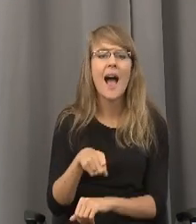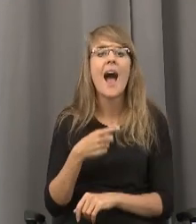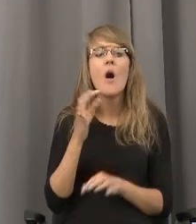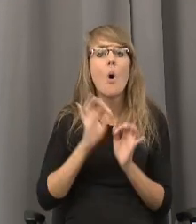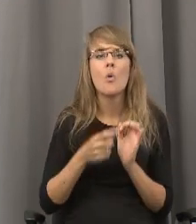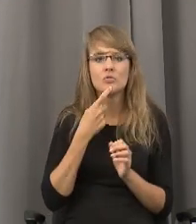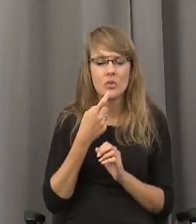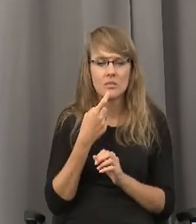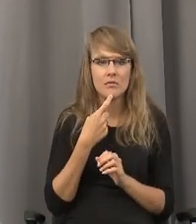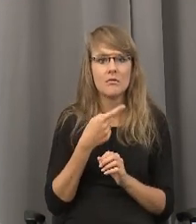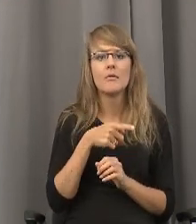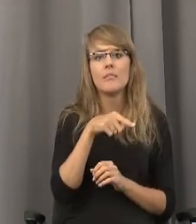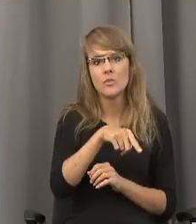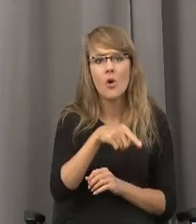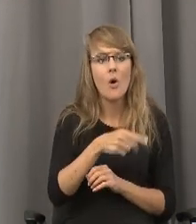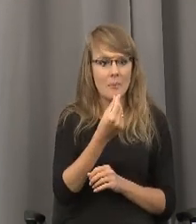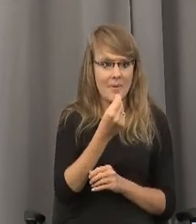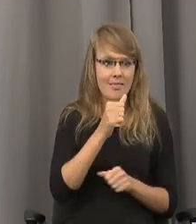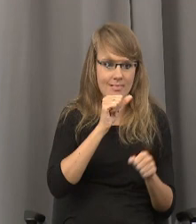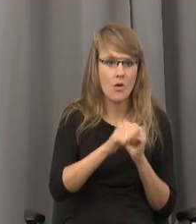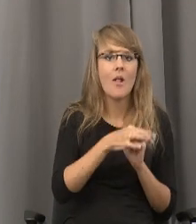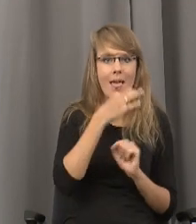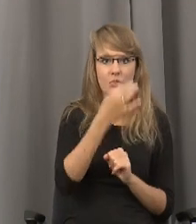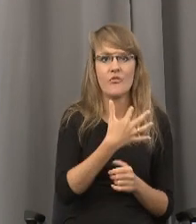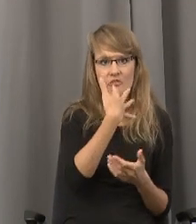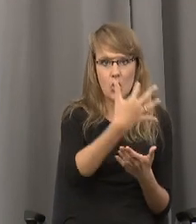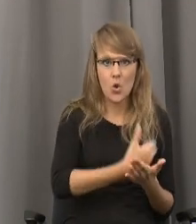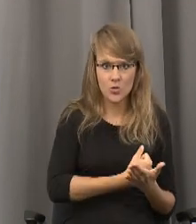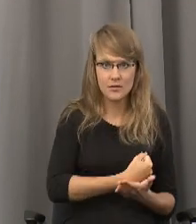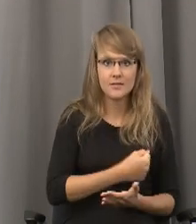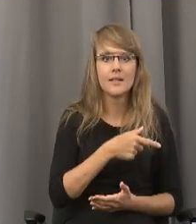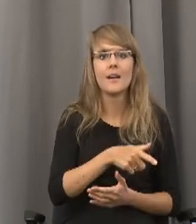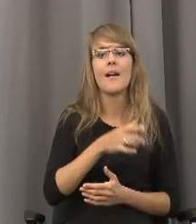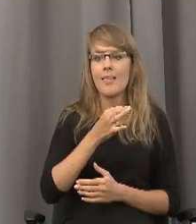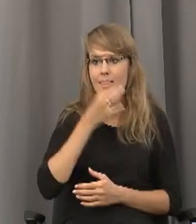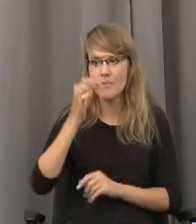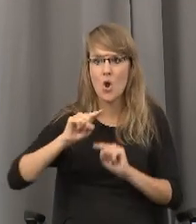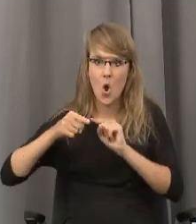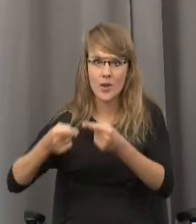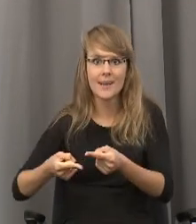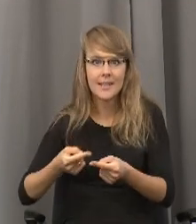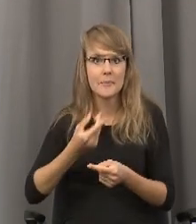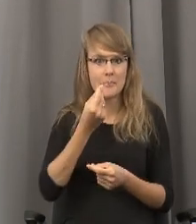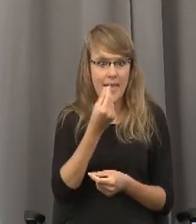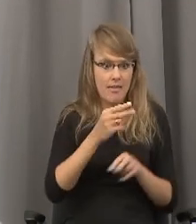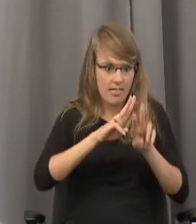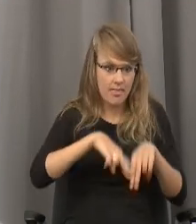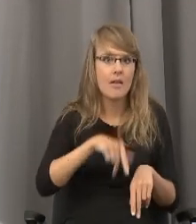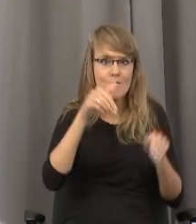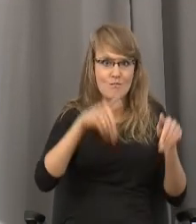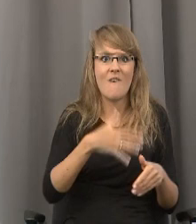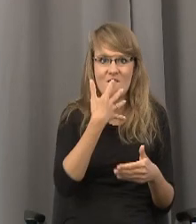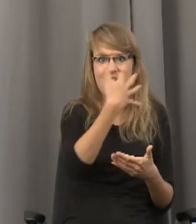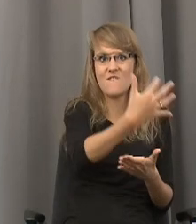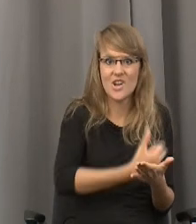lepszym wykorzystaniu środków, które są, i wykorzystaniu tych, które w wyniku lepszej organizacji się pojawią, bo tu potrzeby są tak duże,